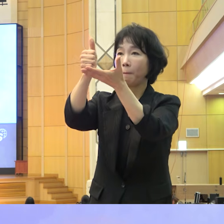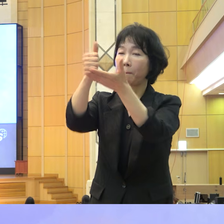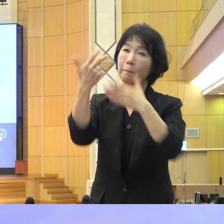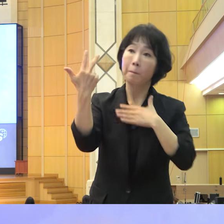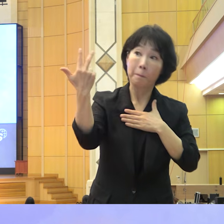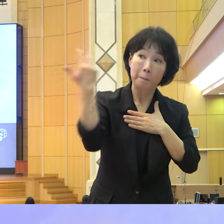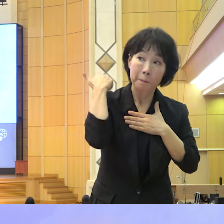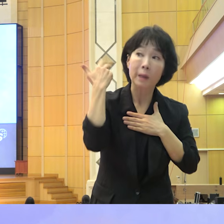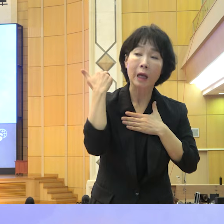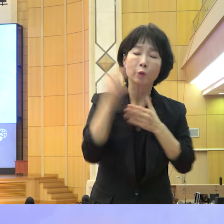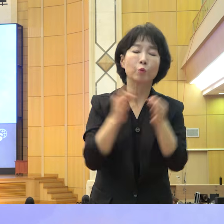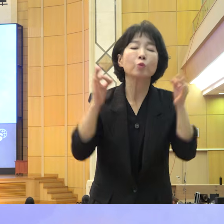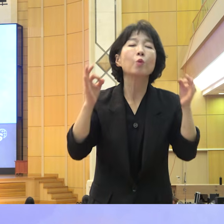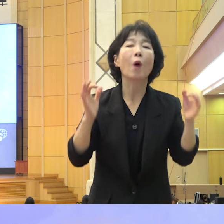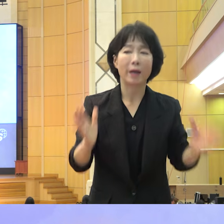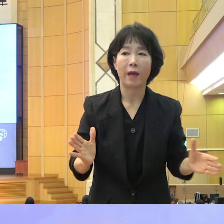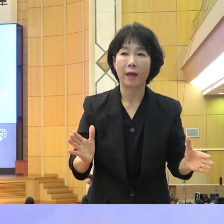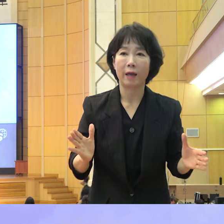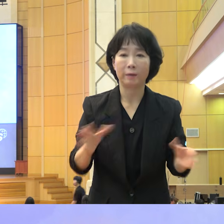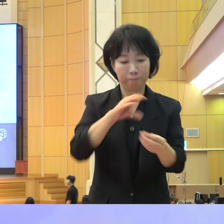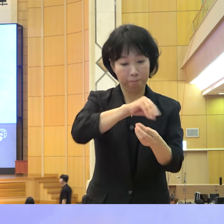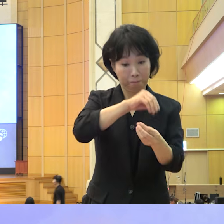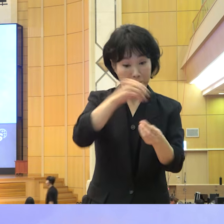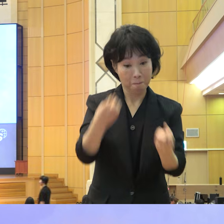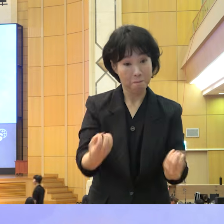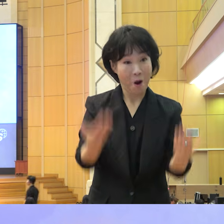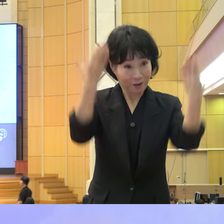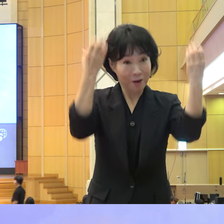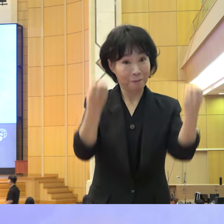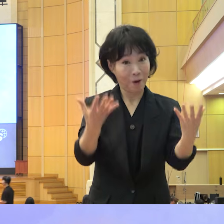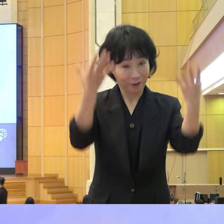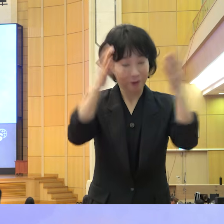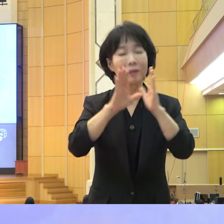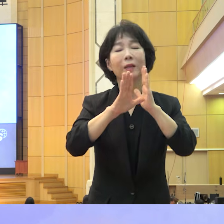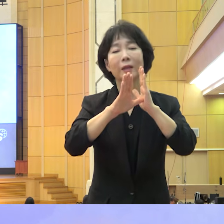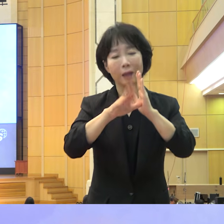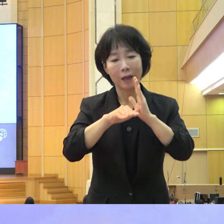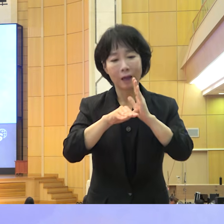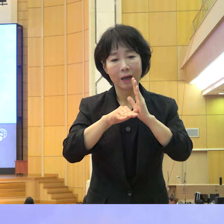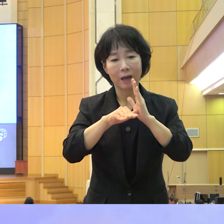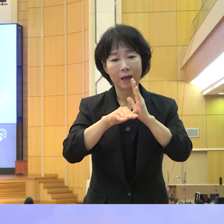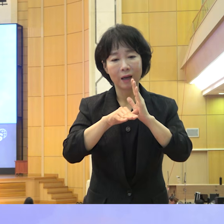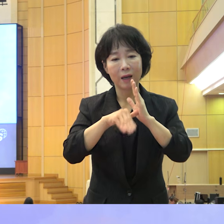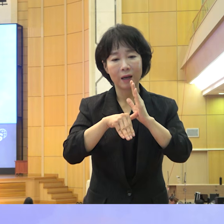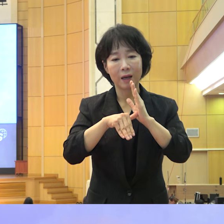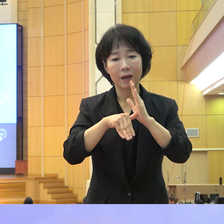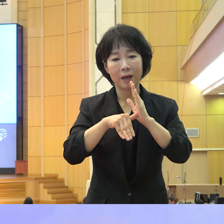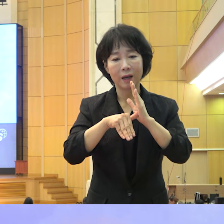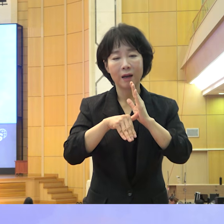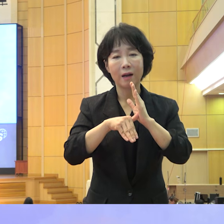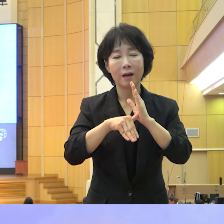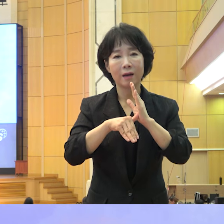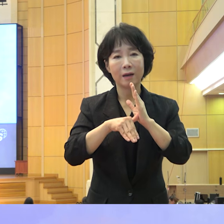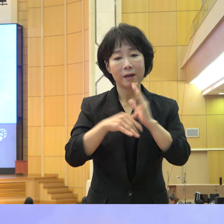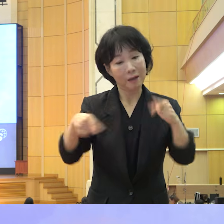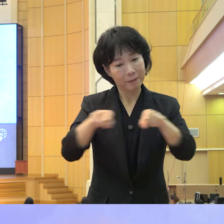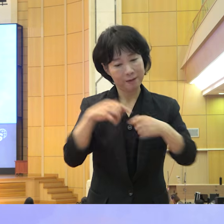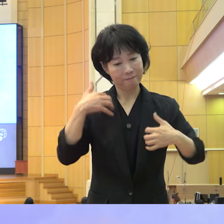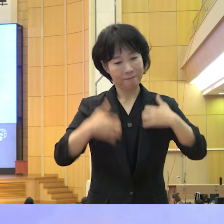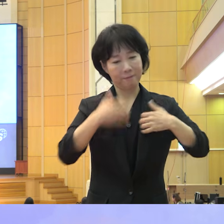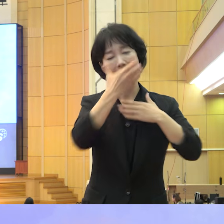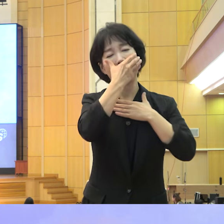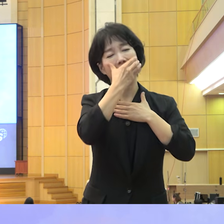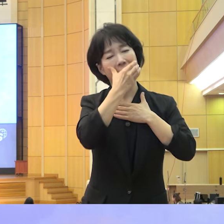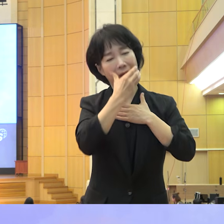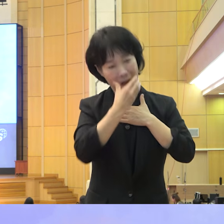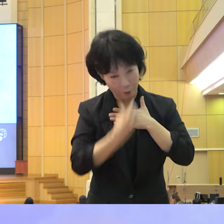지난 한 주간 추석 명절이라고 하는 이 고유의 명절을 즐겁게